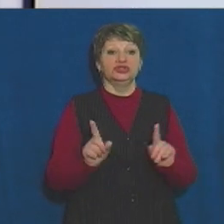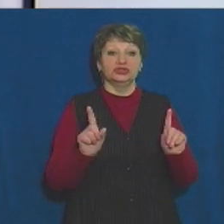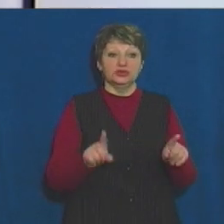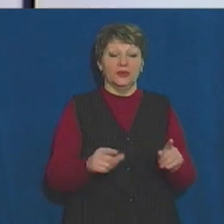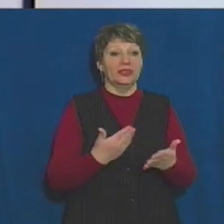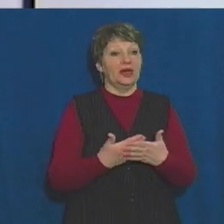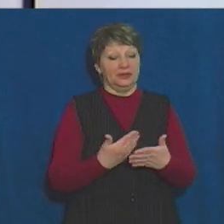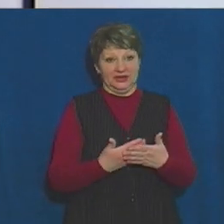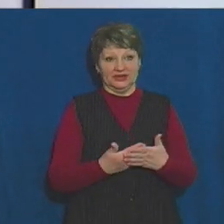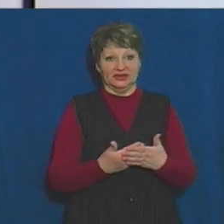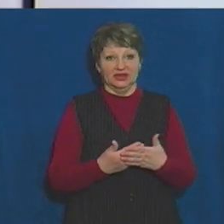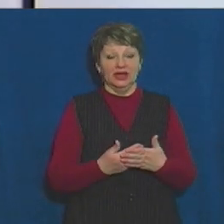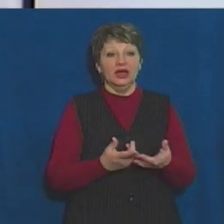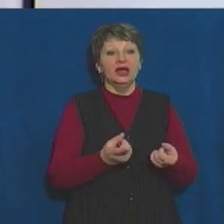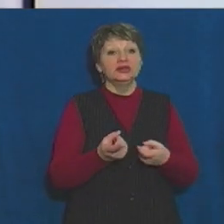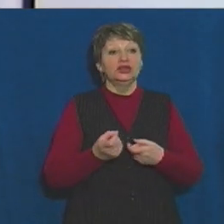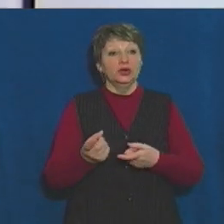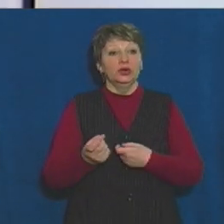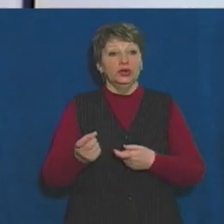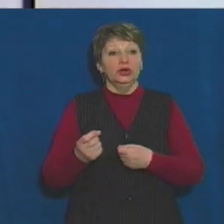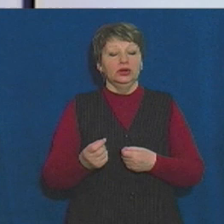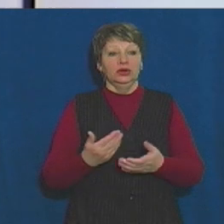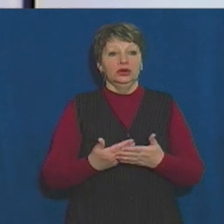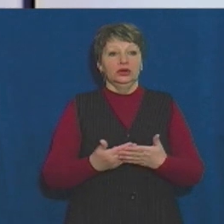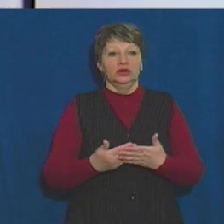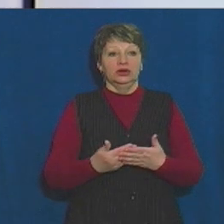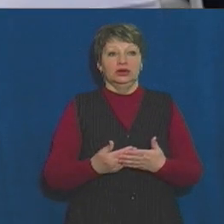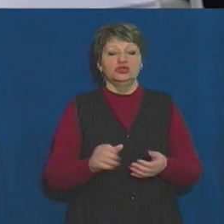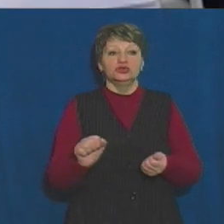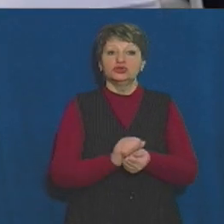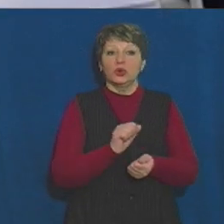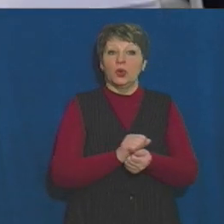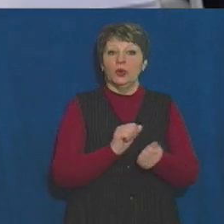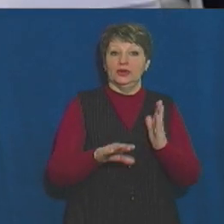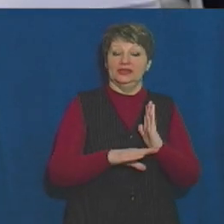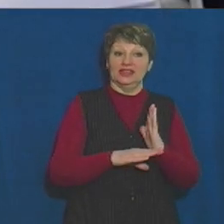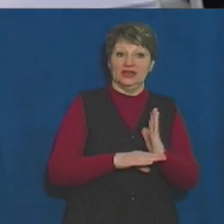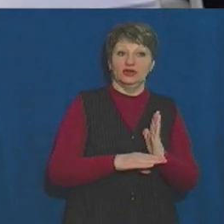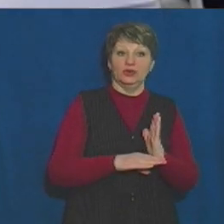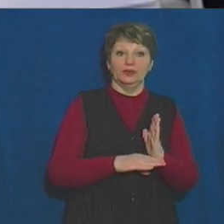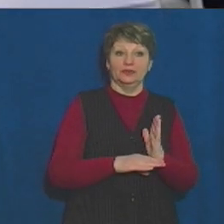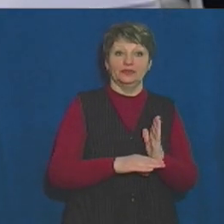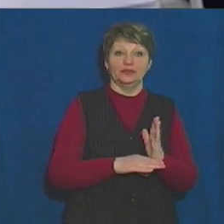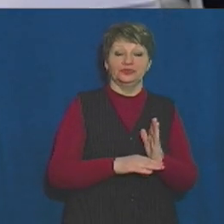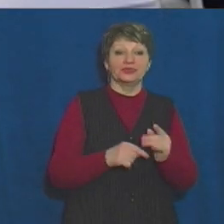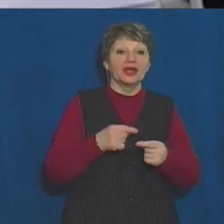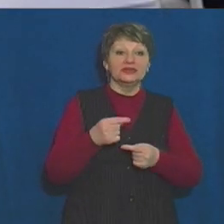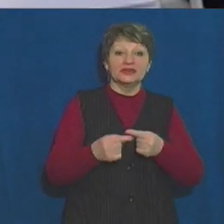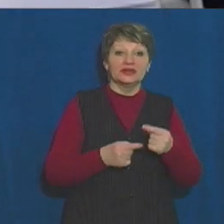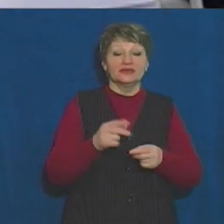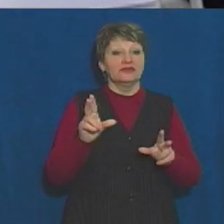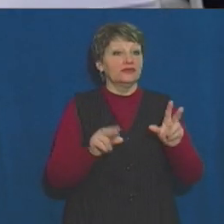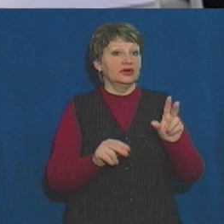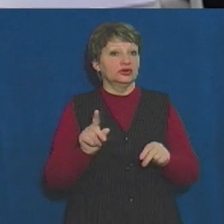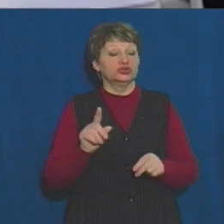Наприклад, залучаючи навіть мертву деревину, бо ми сьогодні не торкнулися цієї проблеми, знову ж, традиційно вважається, що в